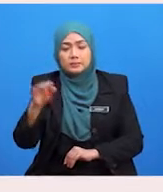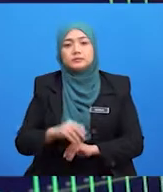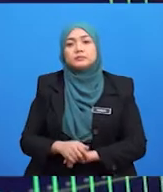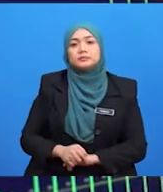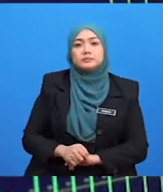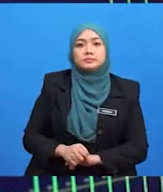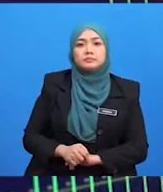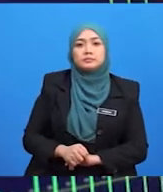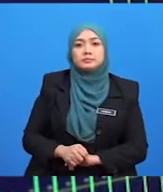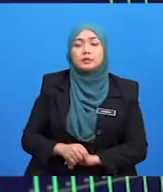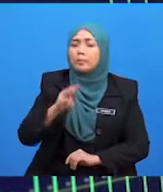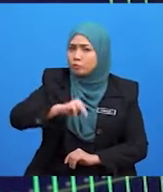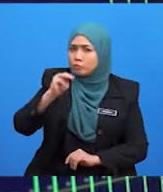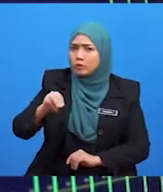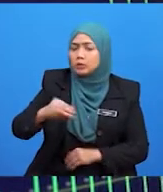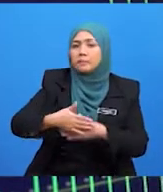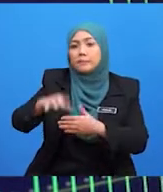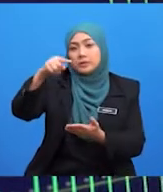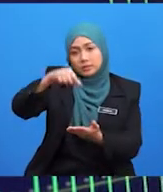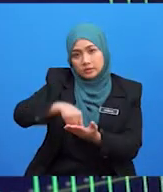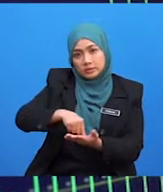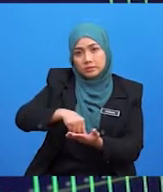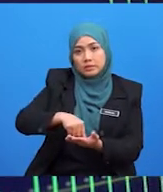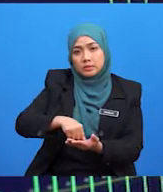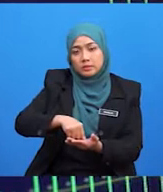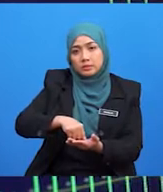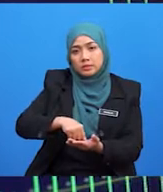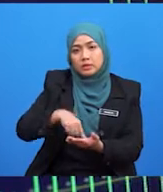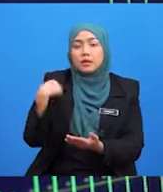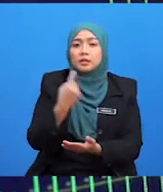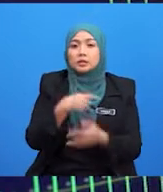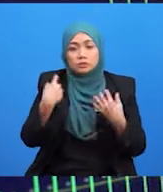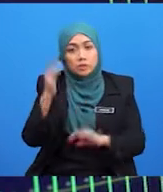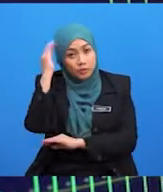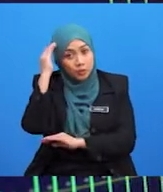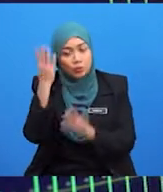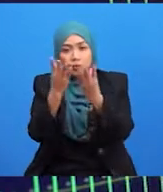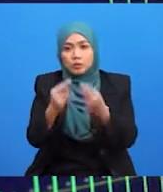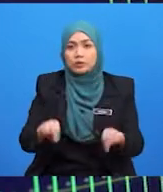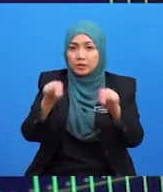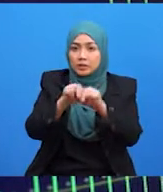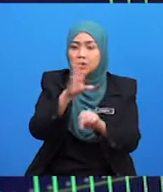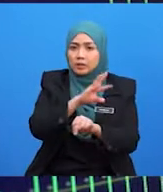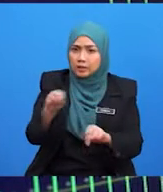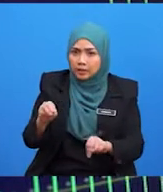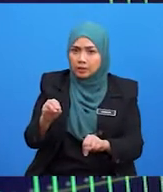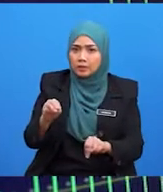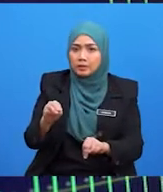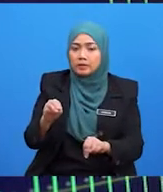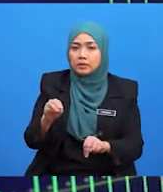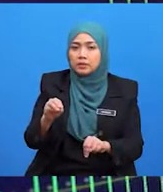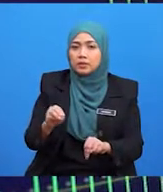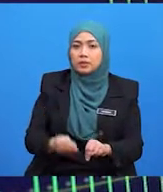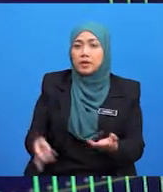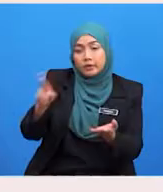RM57,915. Baiklah murid-murid, selepas kita mengetahui bagaimana susut nilai dan susut nilai terkumpul dihitung dan direkodkan,